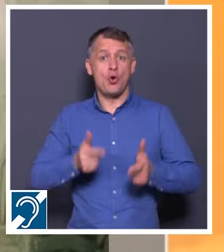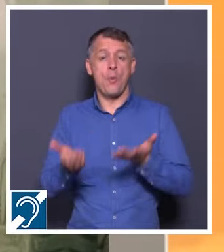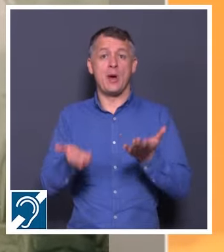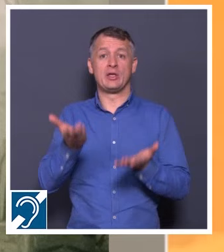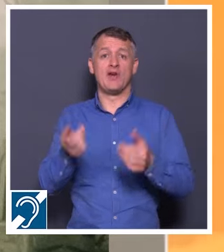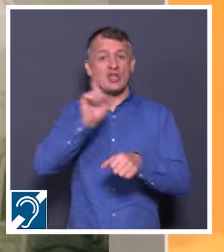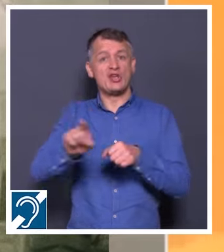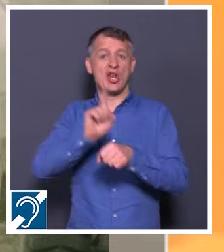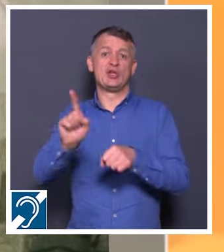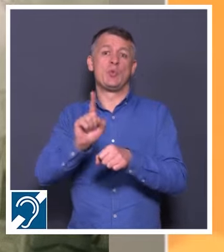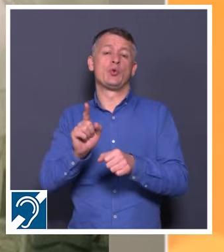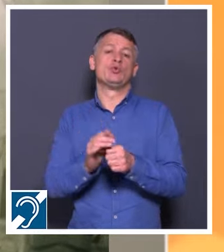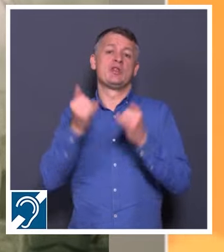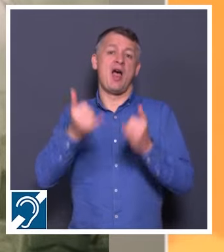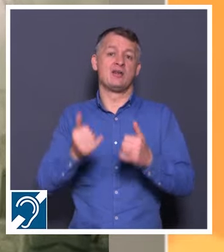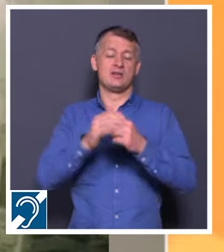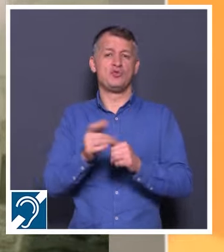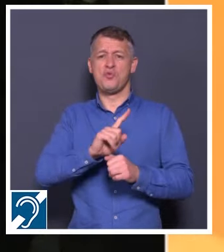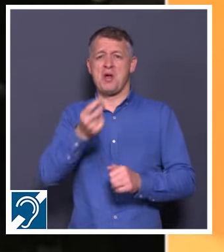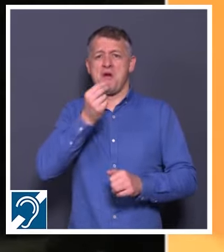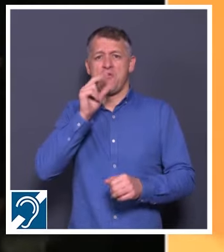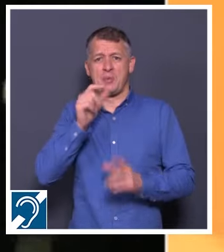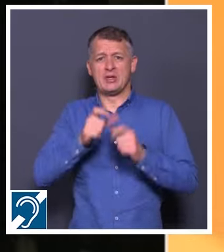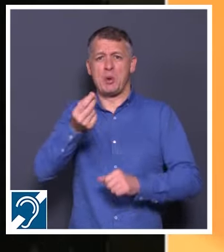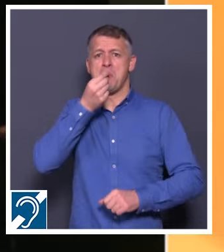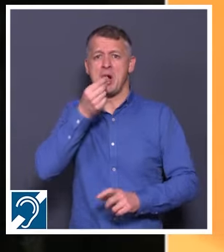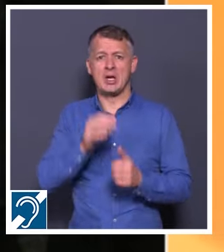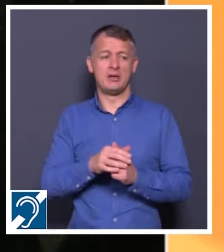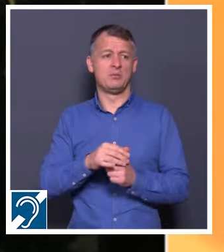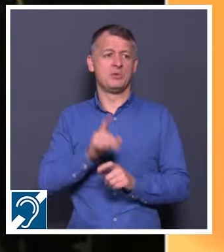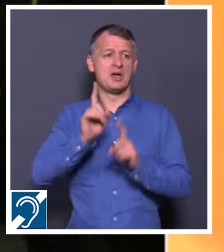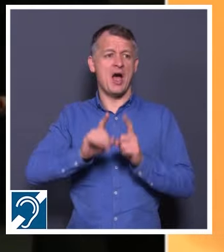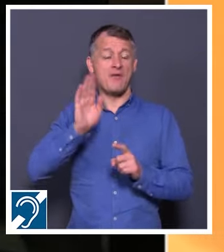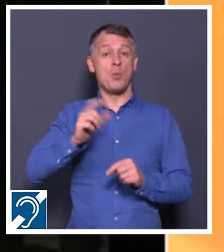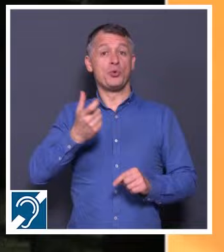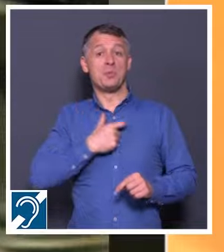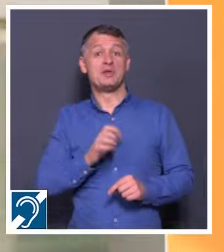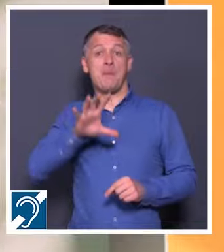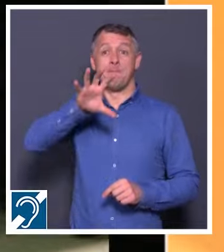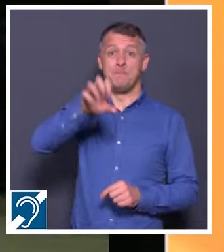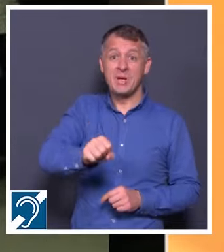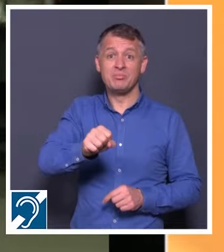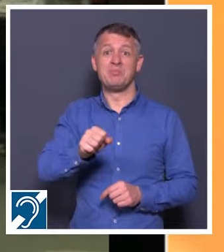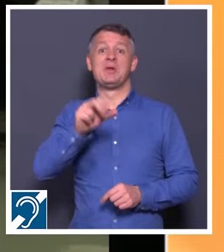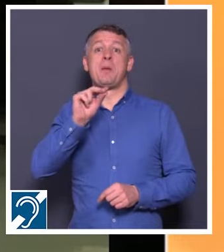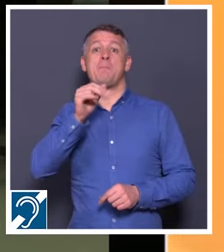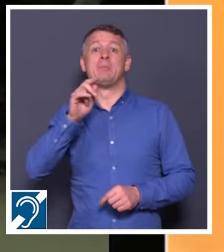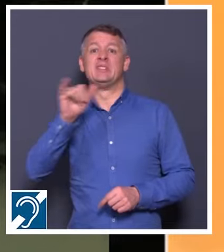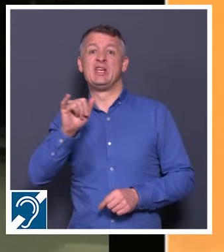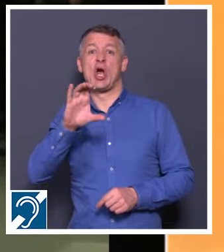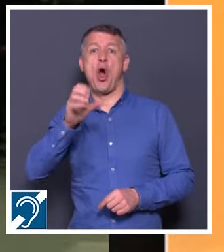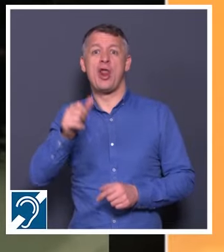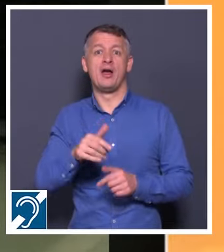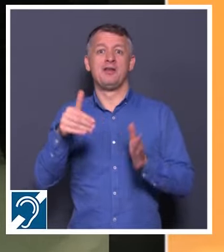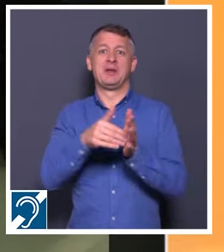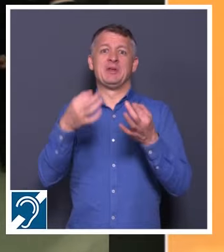aceleași produse de astăzi. Nu mai vorbim de mâncare, nu mai vorbim de dacă aveai șansa să prinzi un Pepsi Cola, trebuia să fii